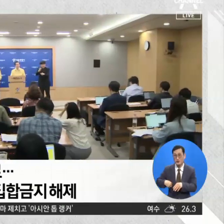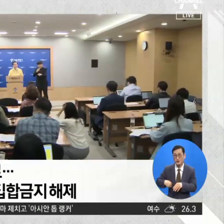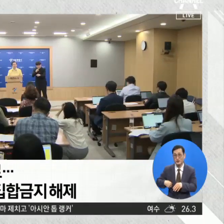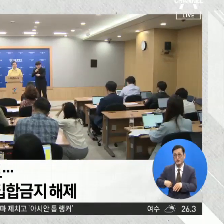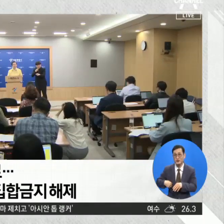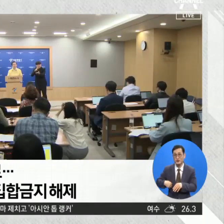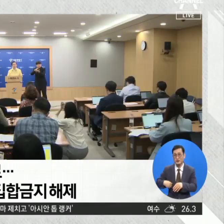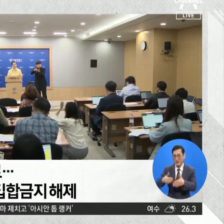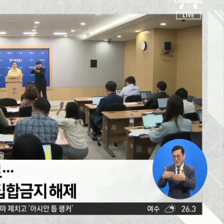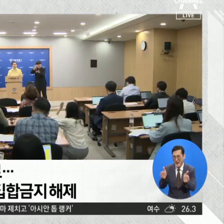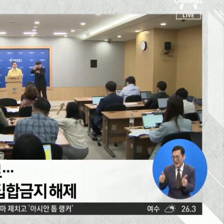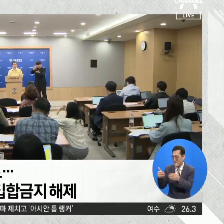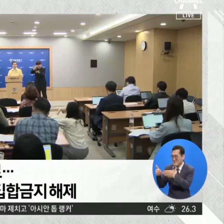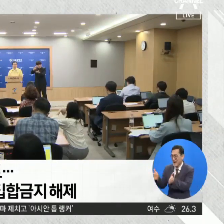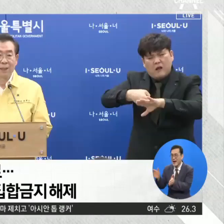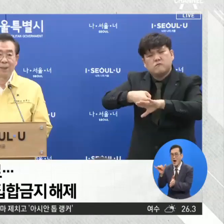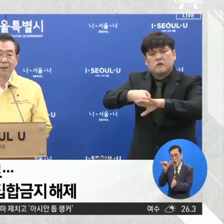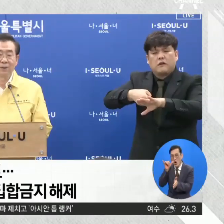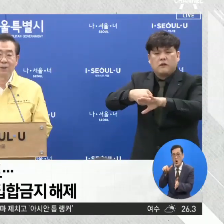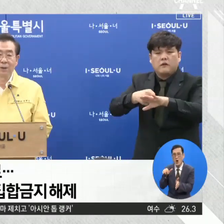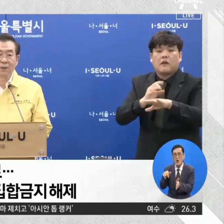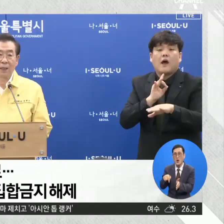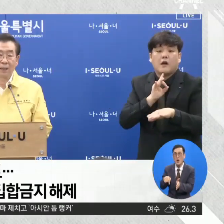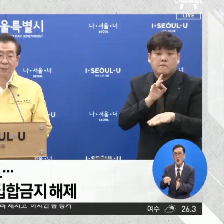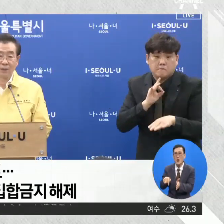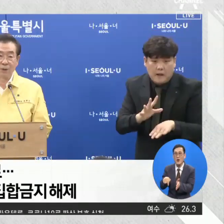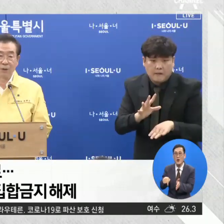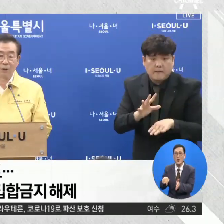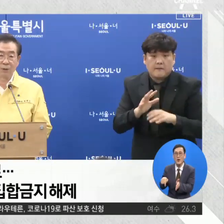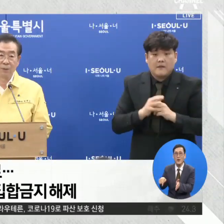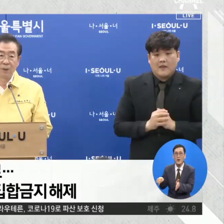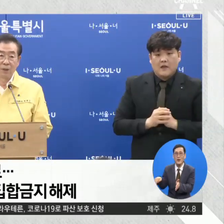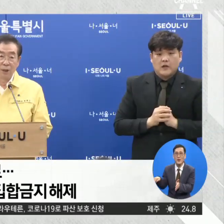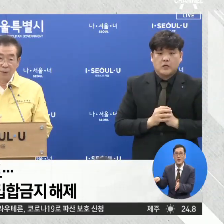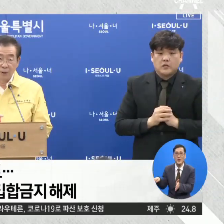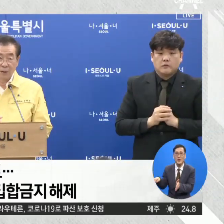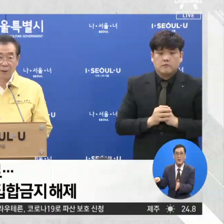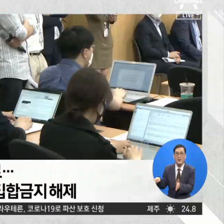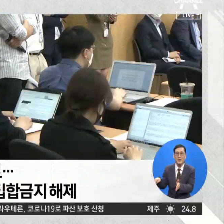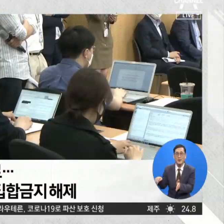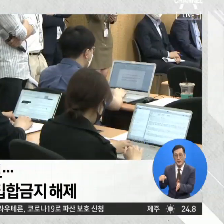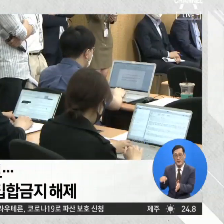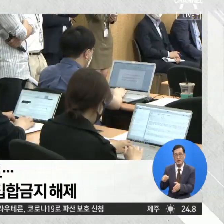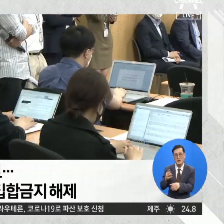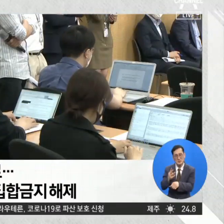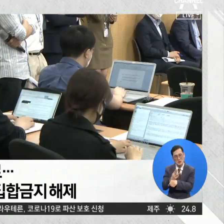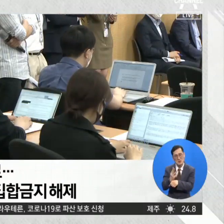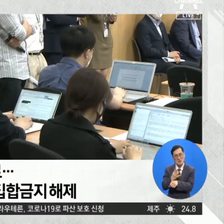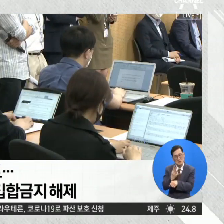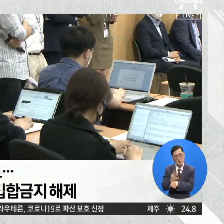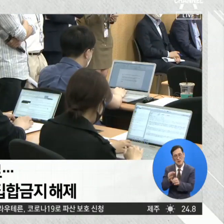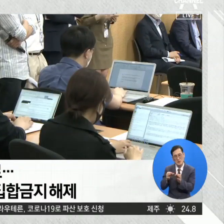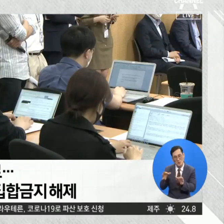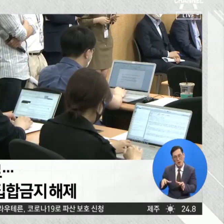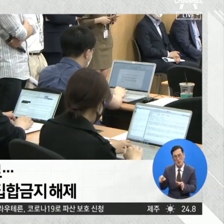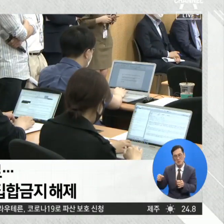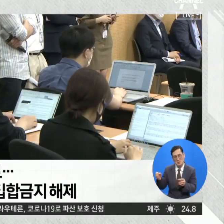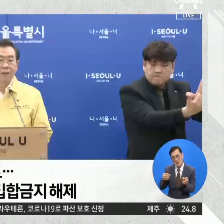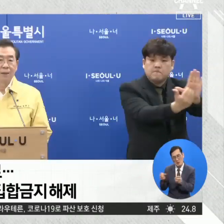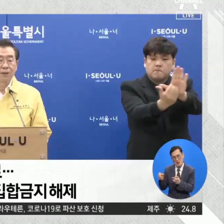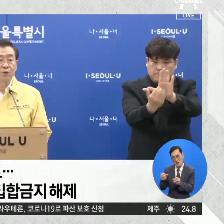데는 다 이제 룸이 따로 있죠. 그런 데서 한 서너 시간 정도 저녁 만찬을 즐기는